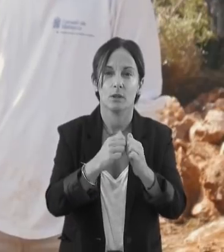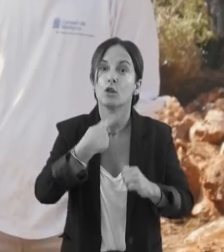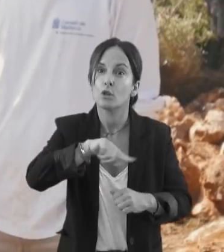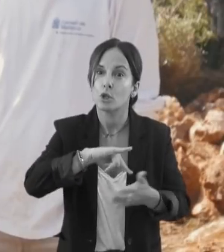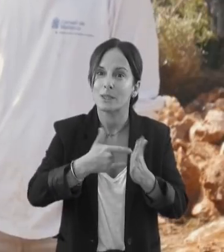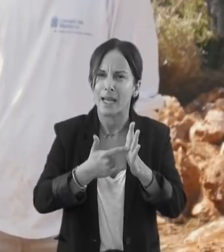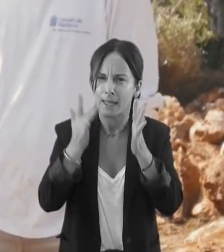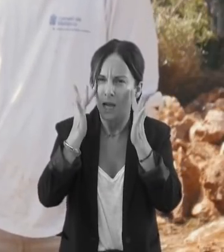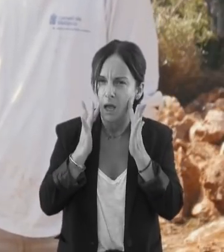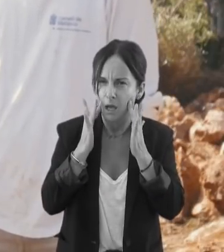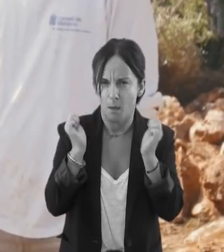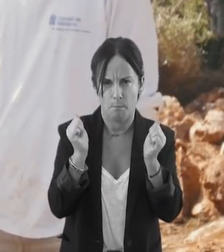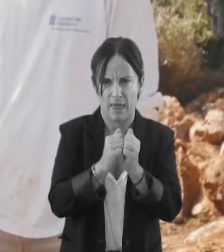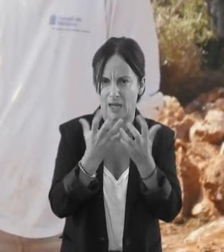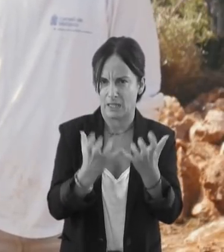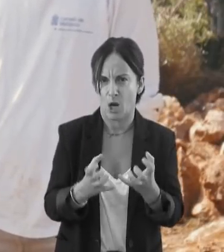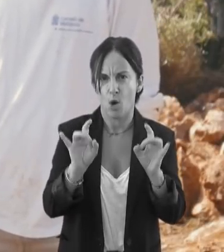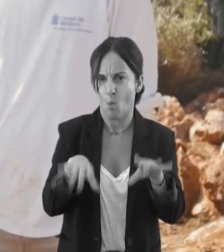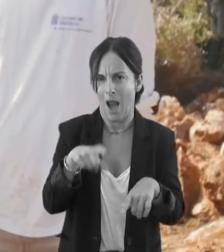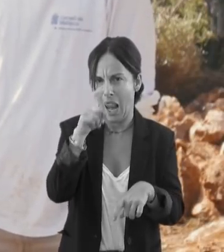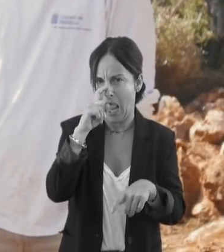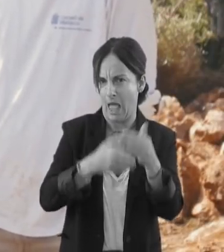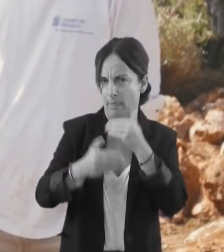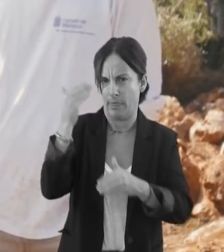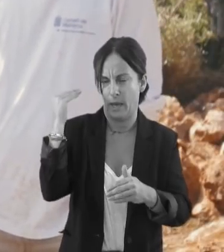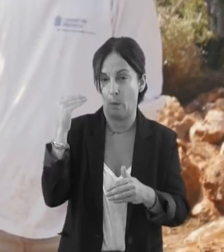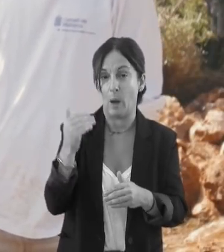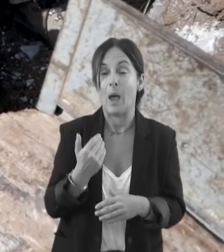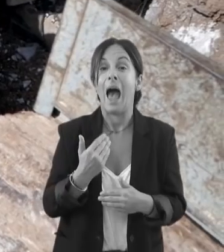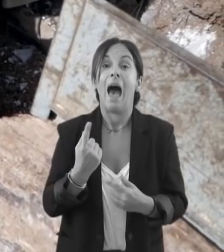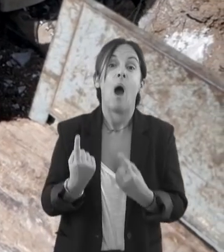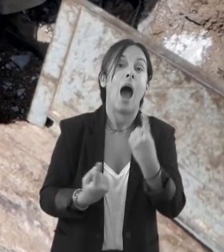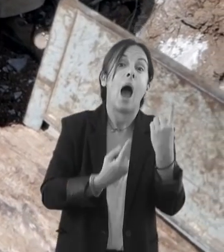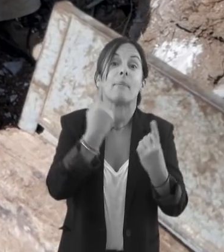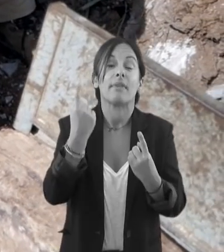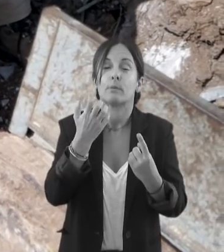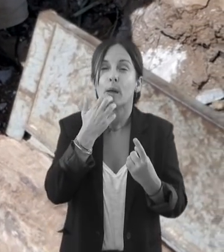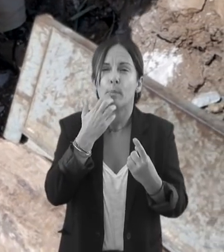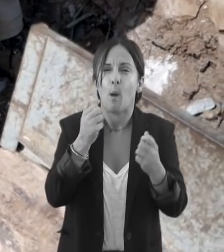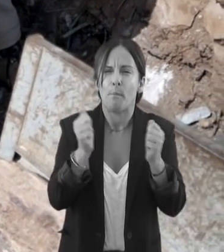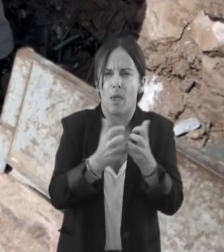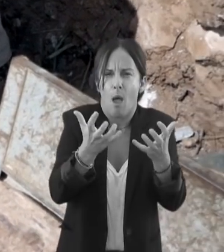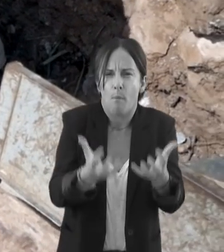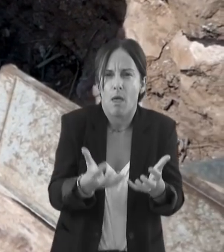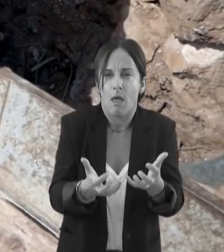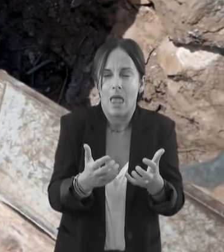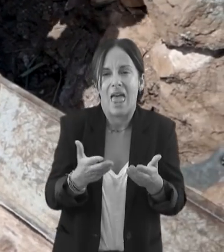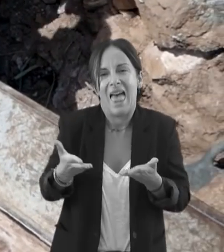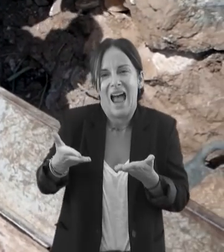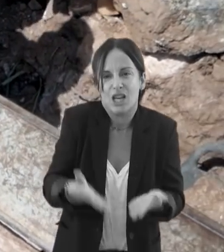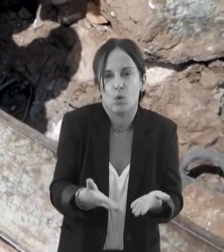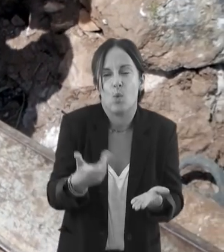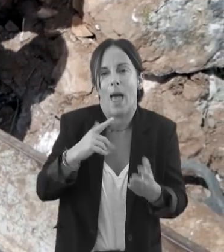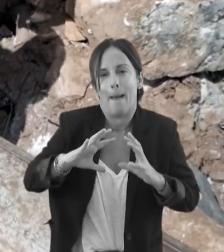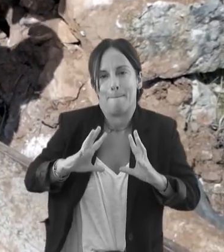sempre he estat molt bé. Després també la gent, és una feina que és molt agraïda, perquè la gent sempre que mos veu mos dona una hora bona